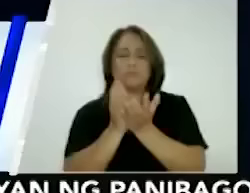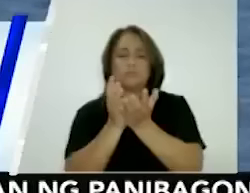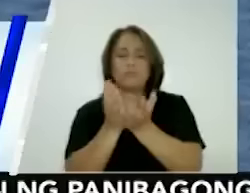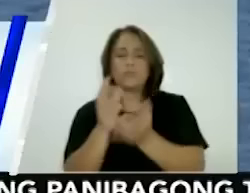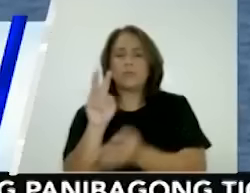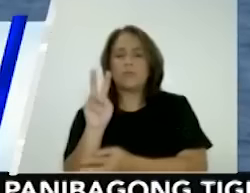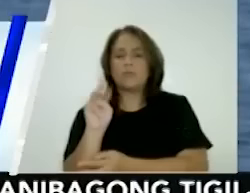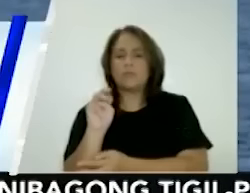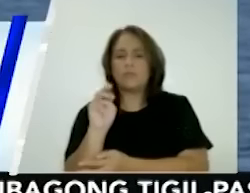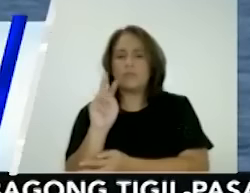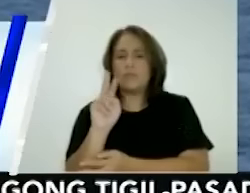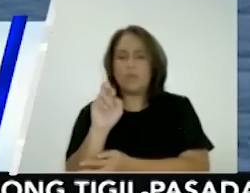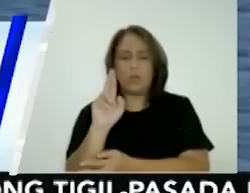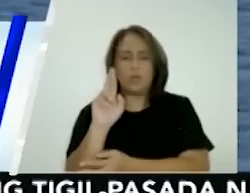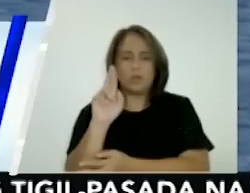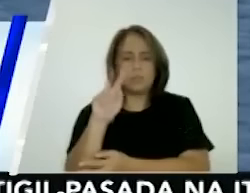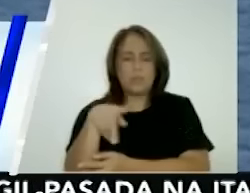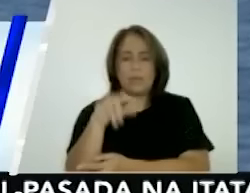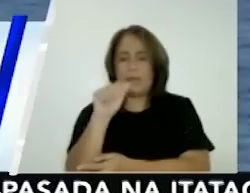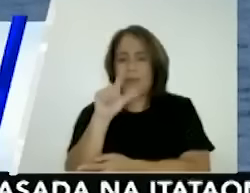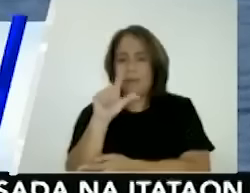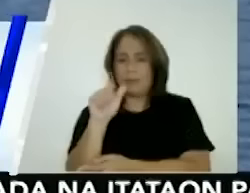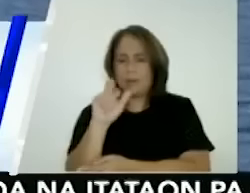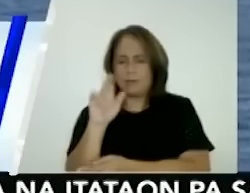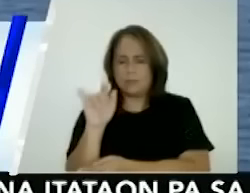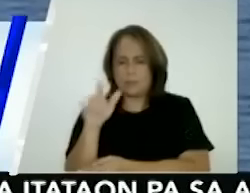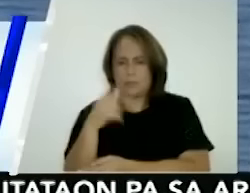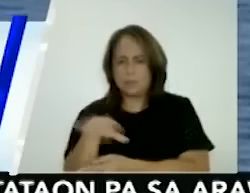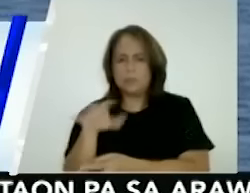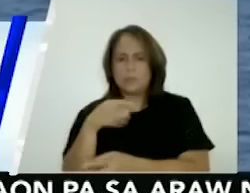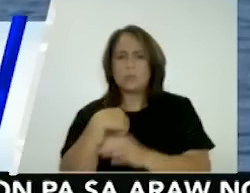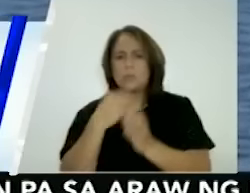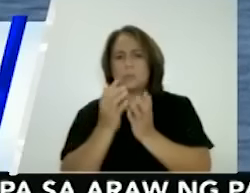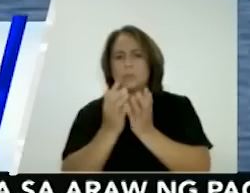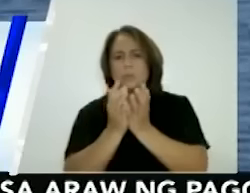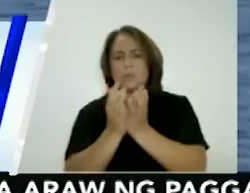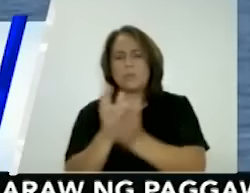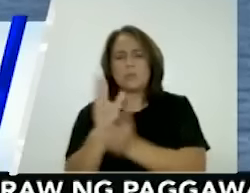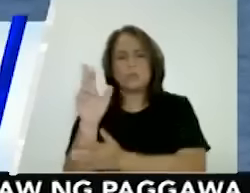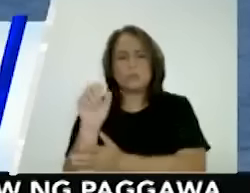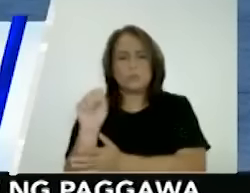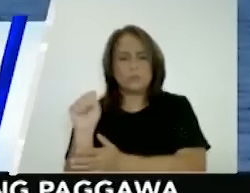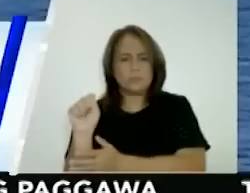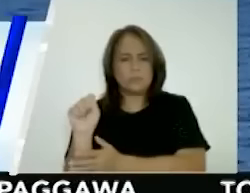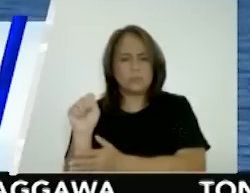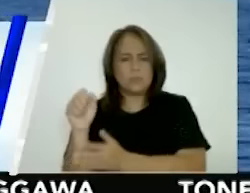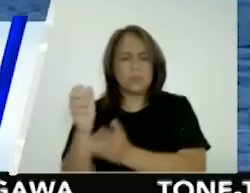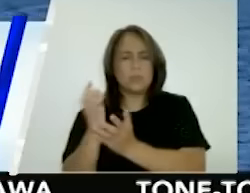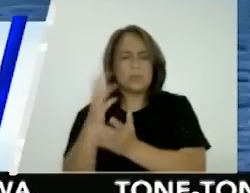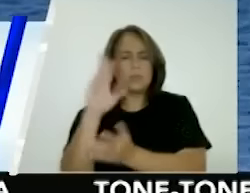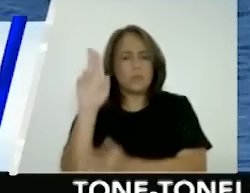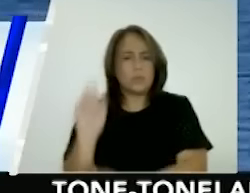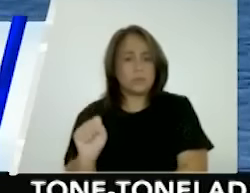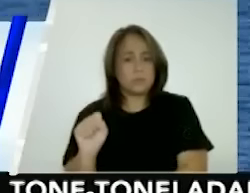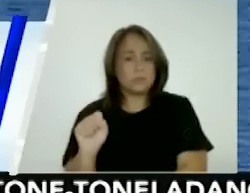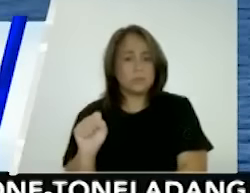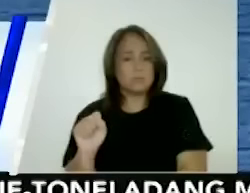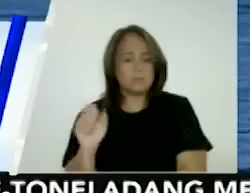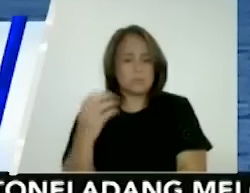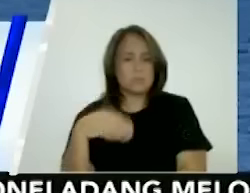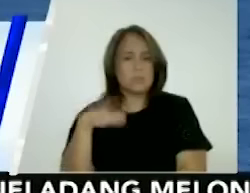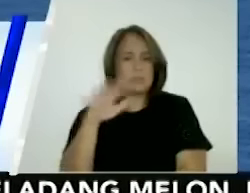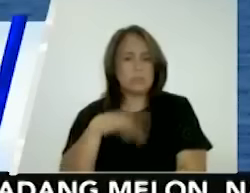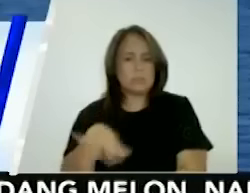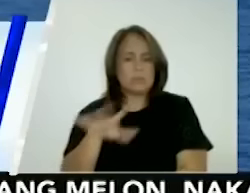Alcaraz. Dinaanan lang din ito ng landing ship dock na USS Harper's Ferry ng Amerika. Nasa loob na itinakdang operational